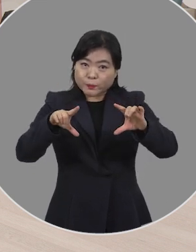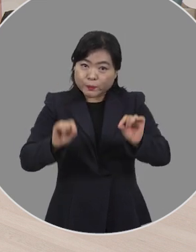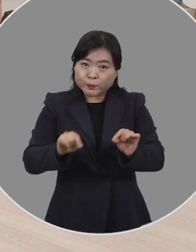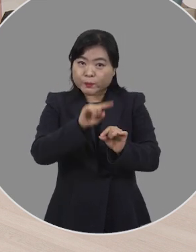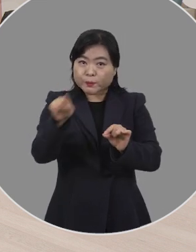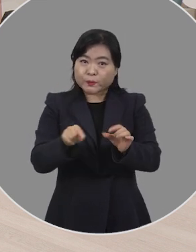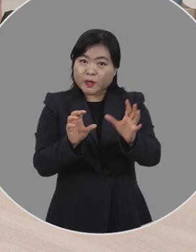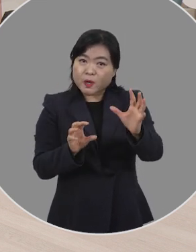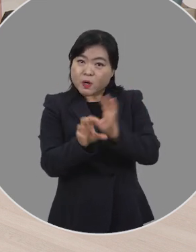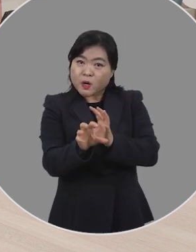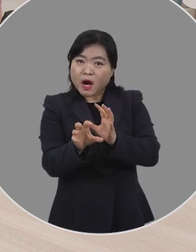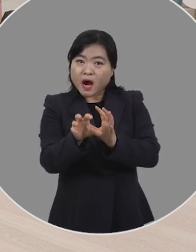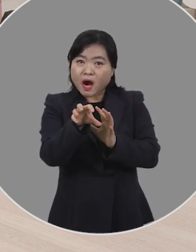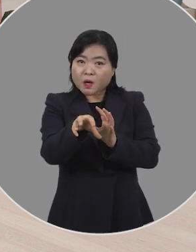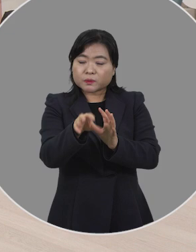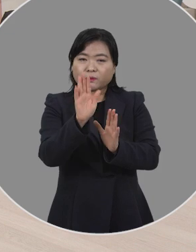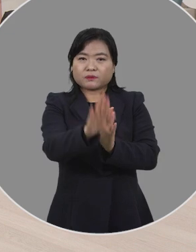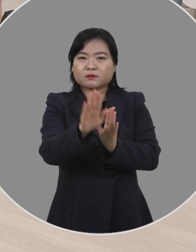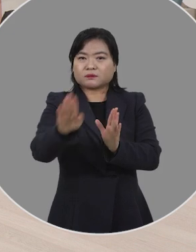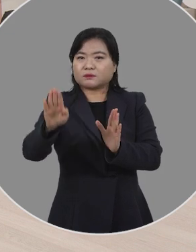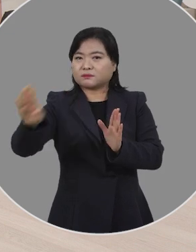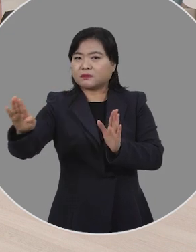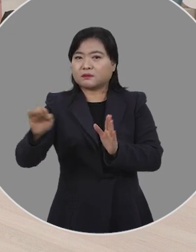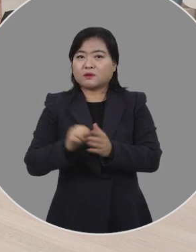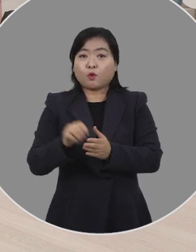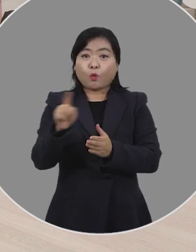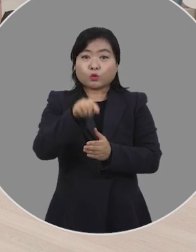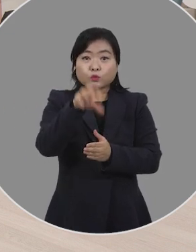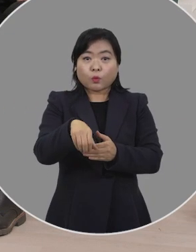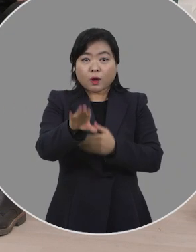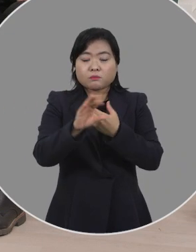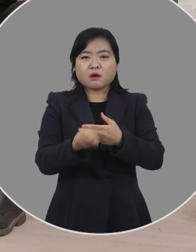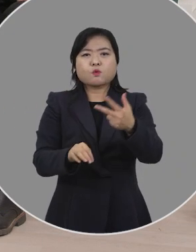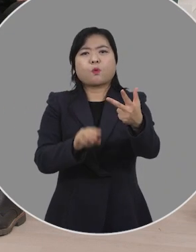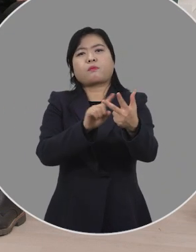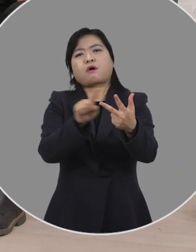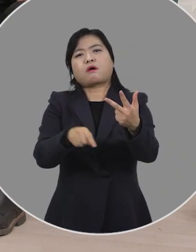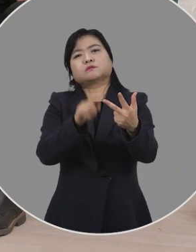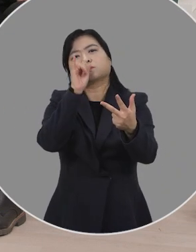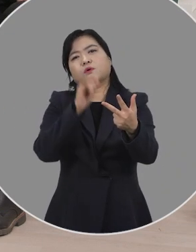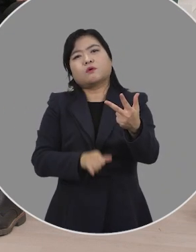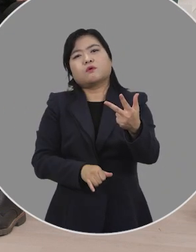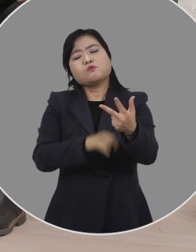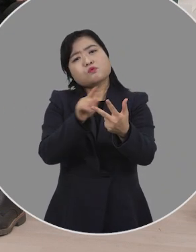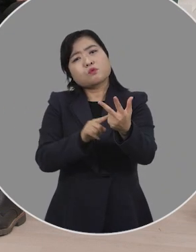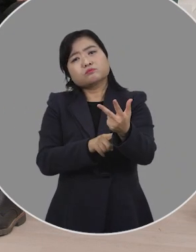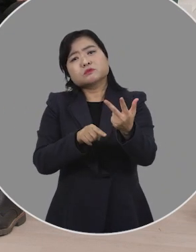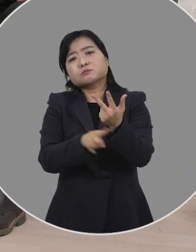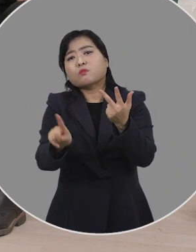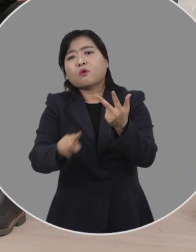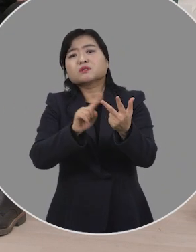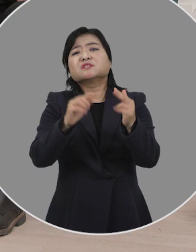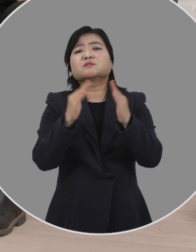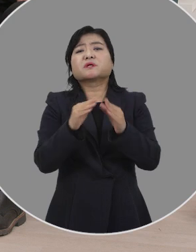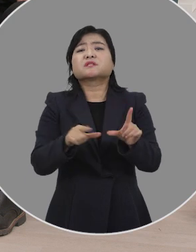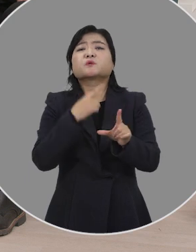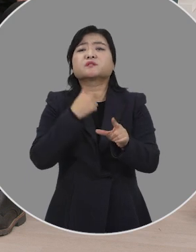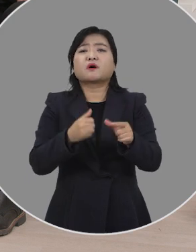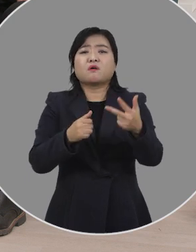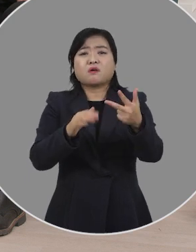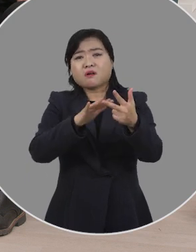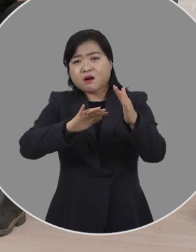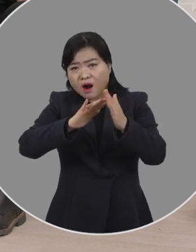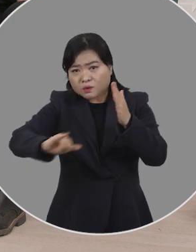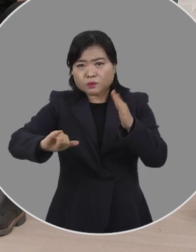사이즈로 박석 하나 들어갈 자리에 이렇게 있는데 어떤 데 가면 7개가 있어요. 그럼 그 집에 살고 있던 온